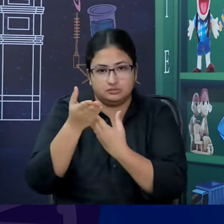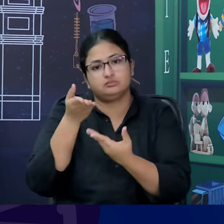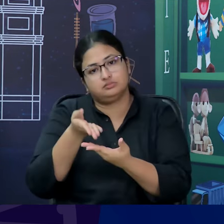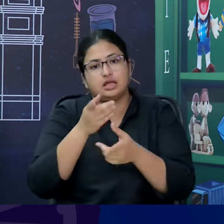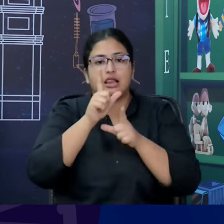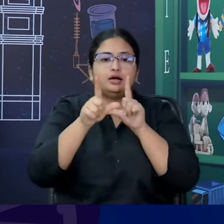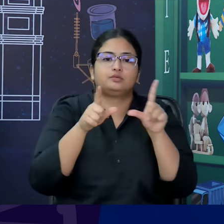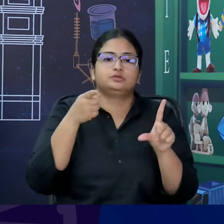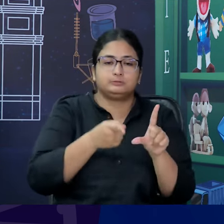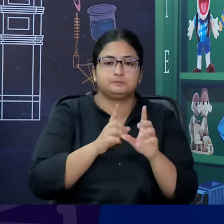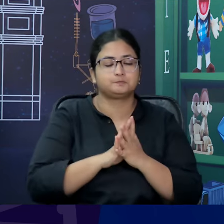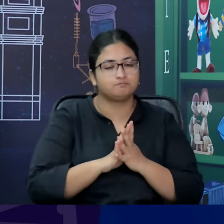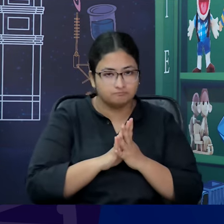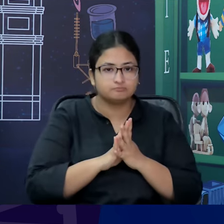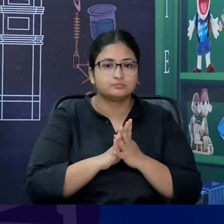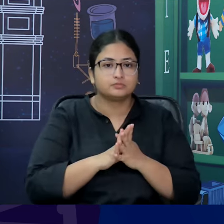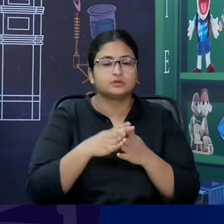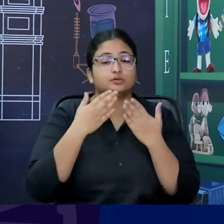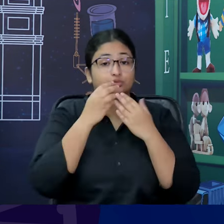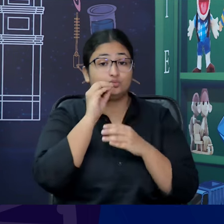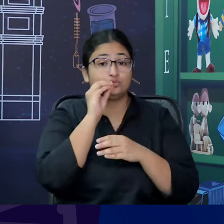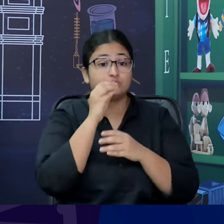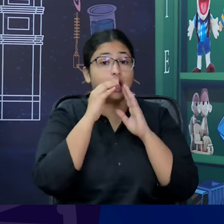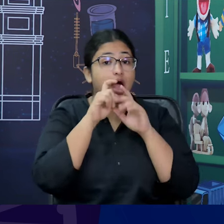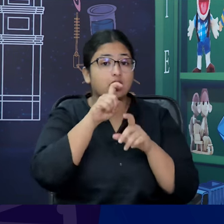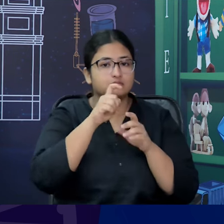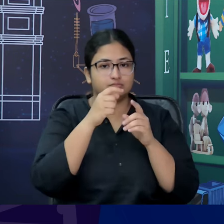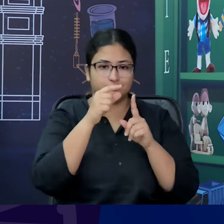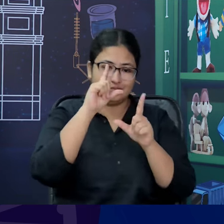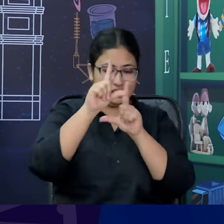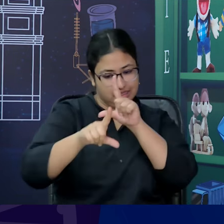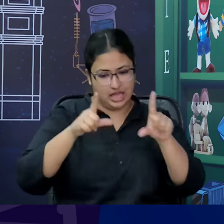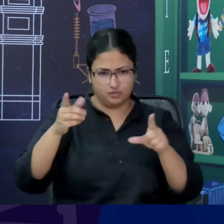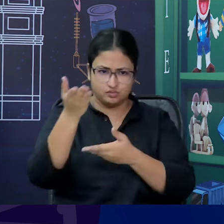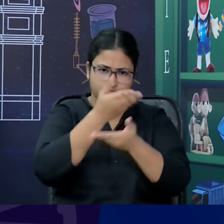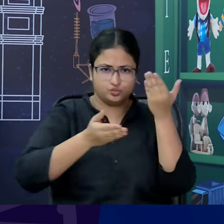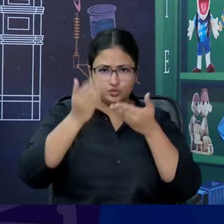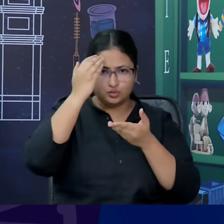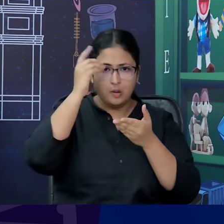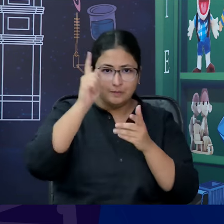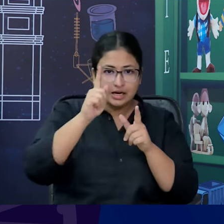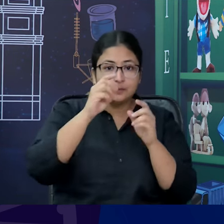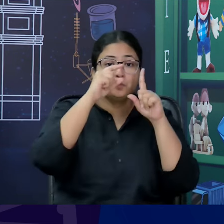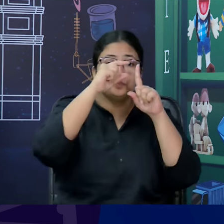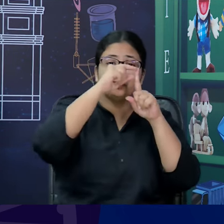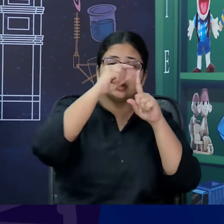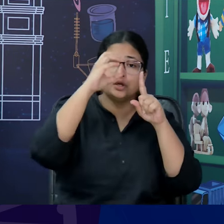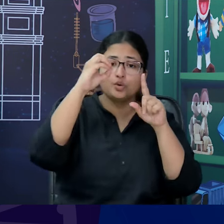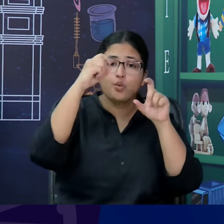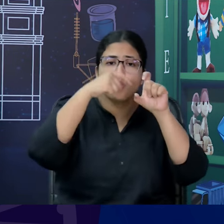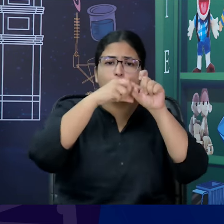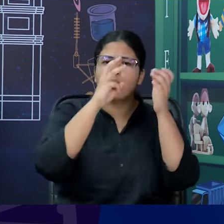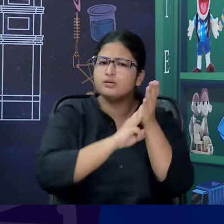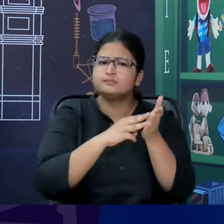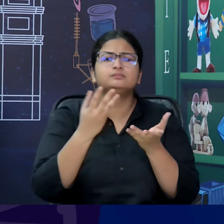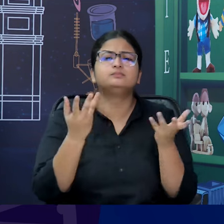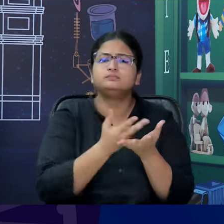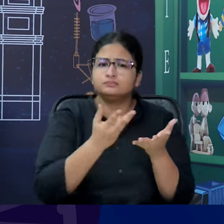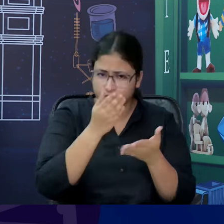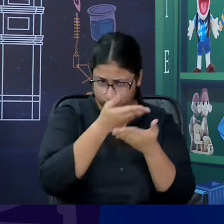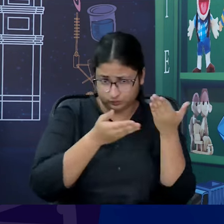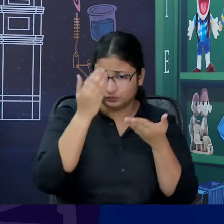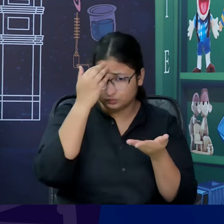आपने बता दी है लेकिन क्या आप समझते हैं कि कविता क्या होती है कविता क्या है इस पर भी अपने कुछ विचार आप डाल सकते अ कविता